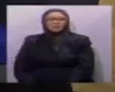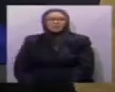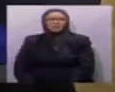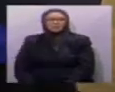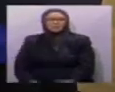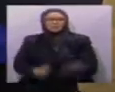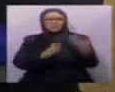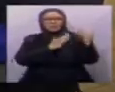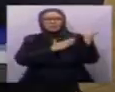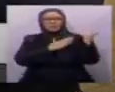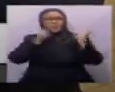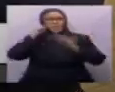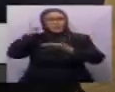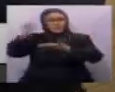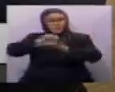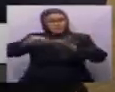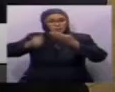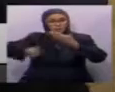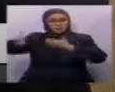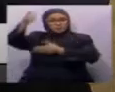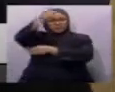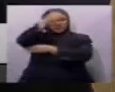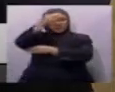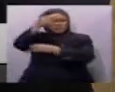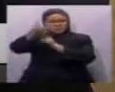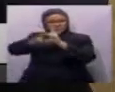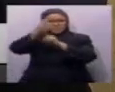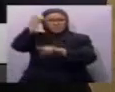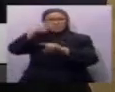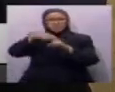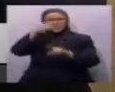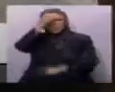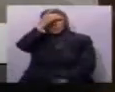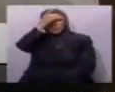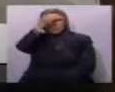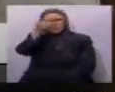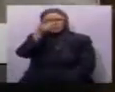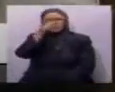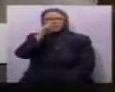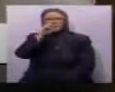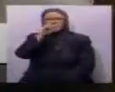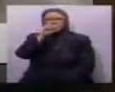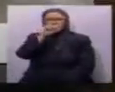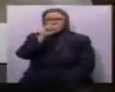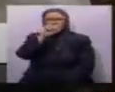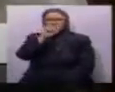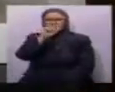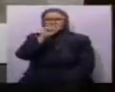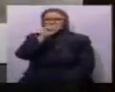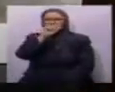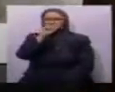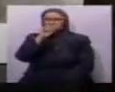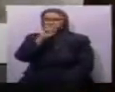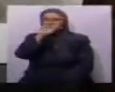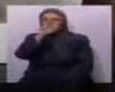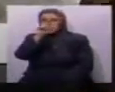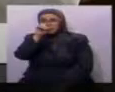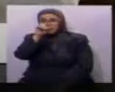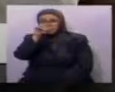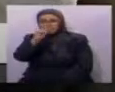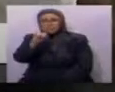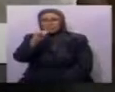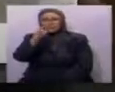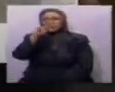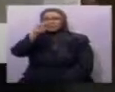Jawatan Setiausaha Agung dimenangi oleh Datuk Mohamad Nazifuddin Mohamad Najib. Beliau meraih 49